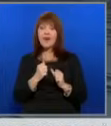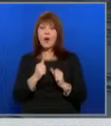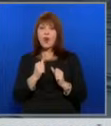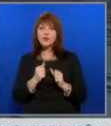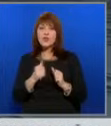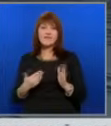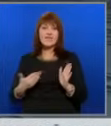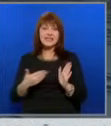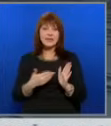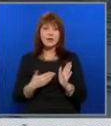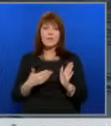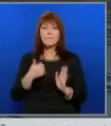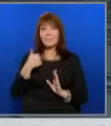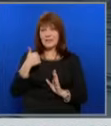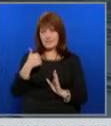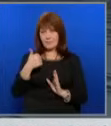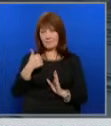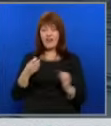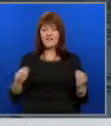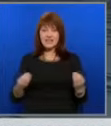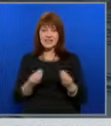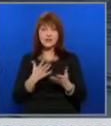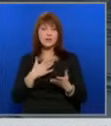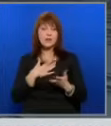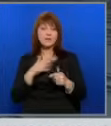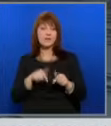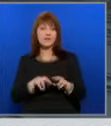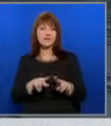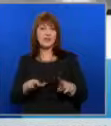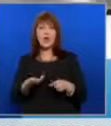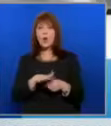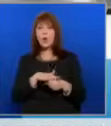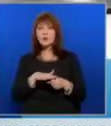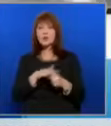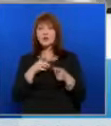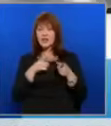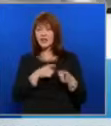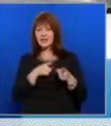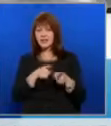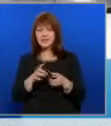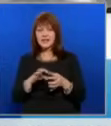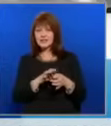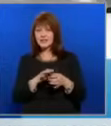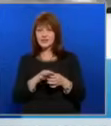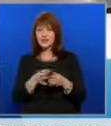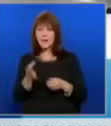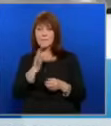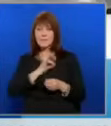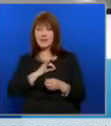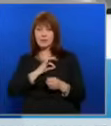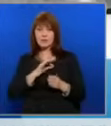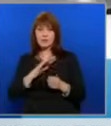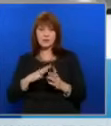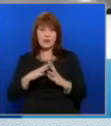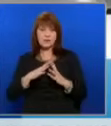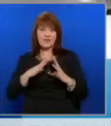възразяват от опозицията БСП за България, Възраждане и Има такъв народ. Основните критики са свързани с това, че приходите са